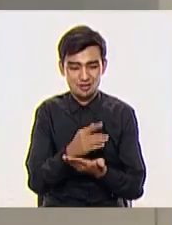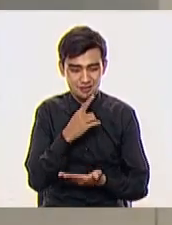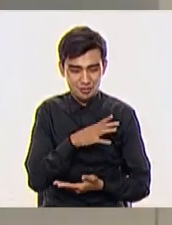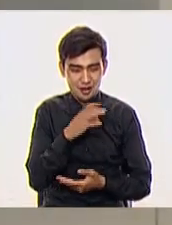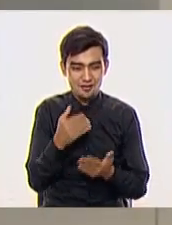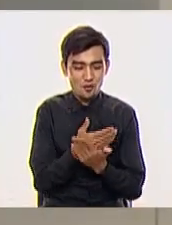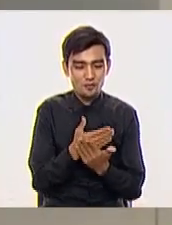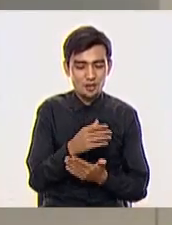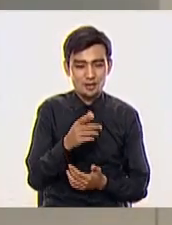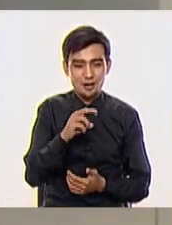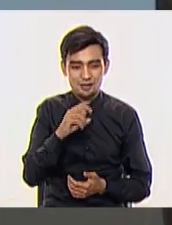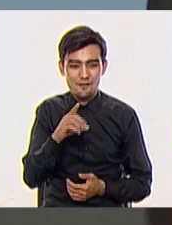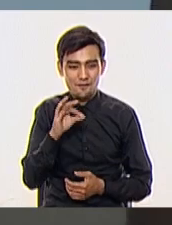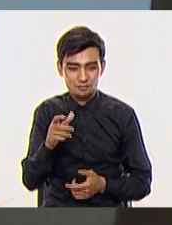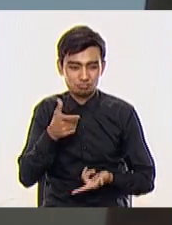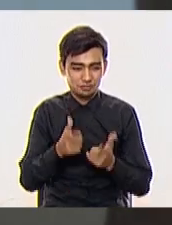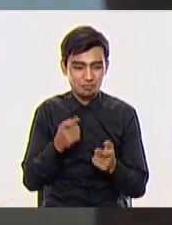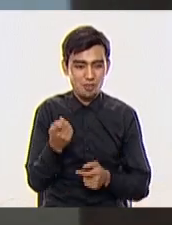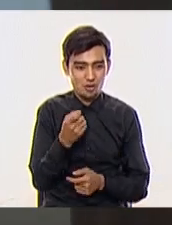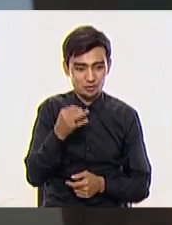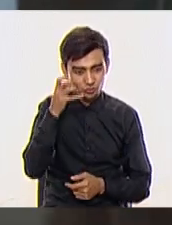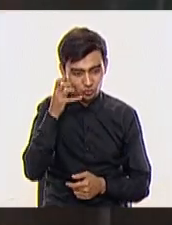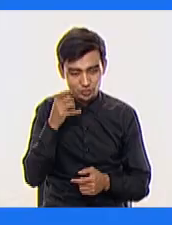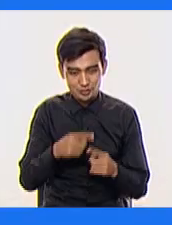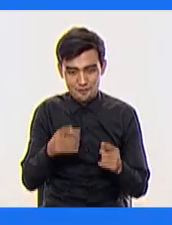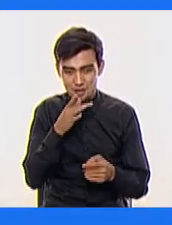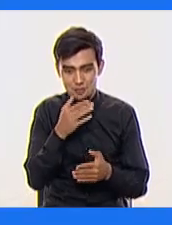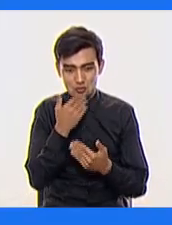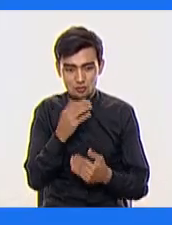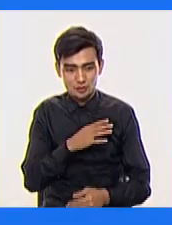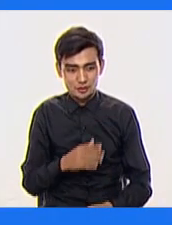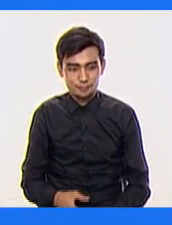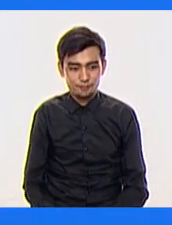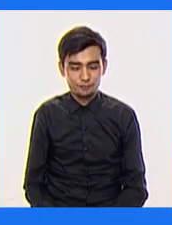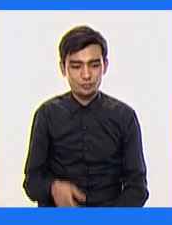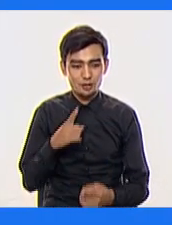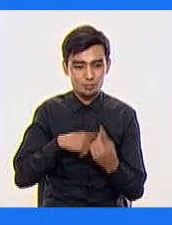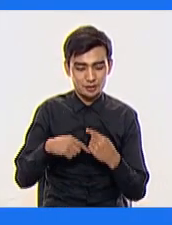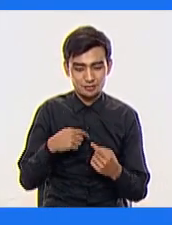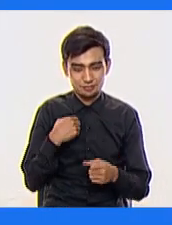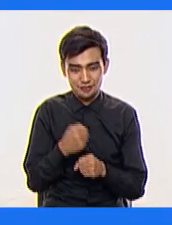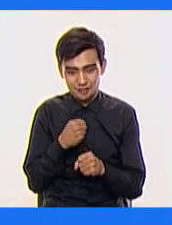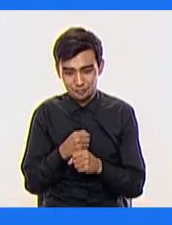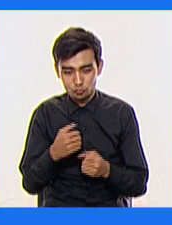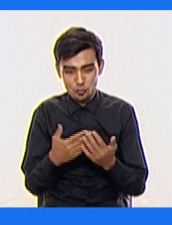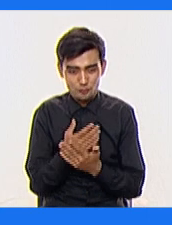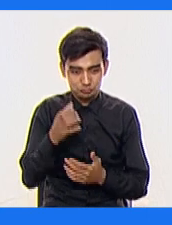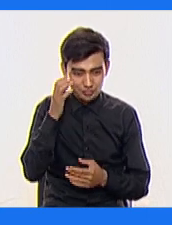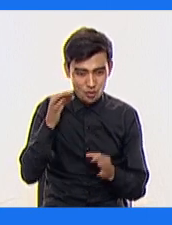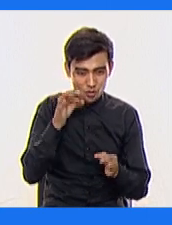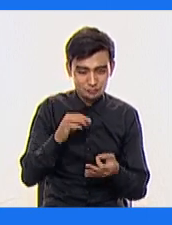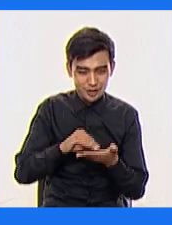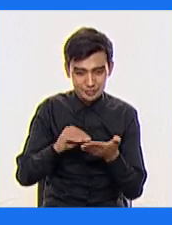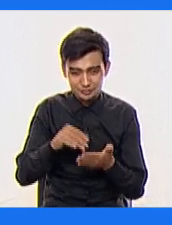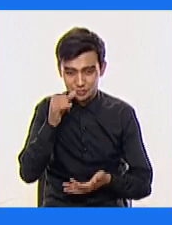Информации о КазВак действительно мало, так как ученым было не до этого. Мы физически не успеваем создать научные статьи. У